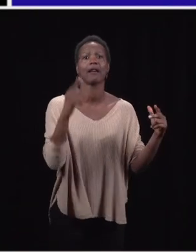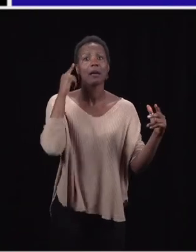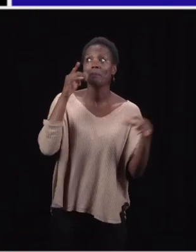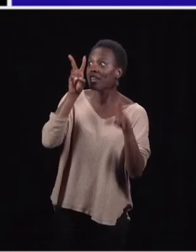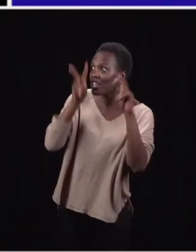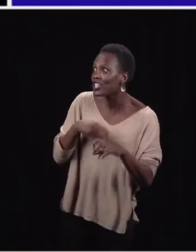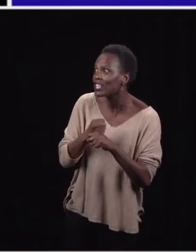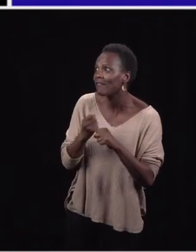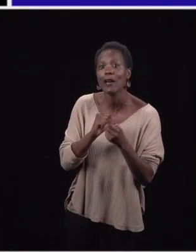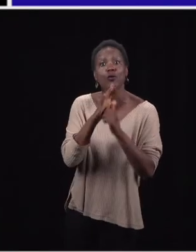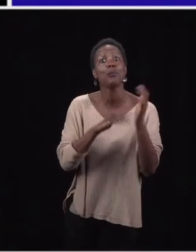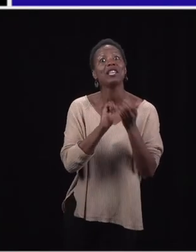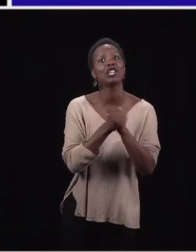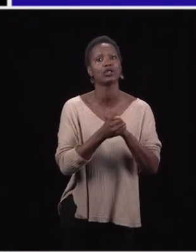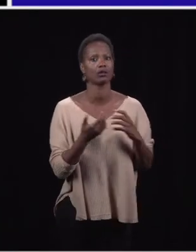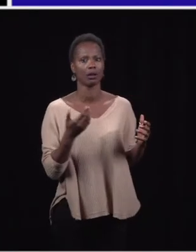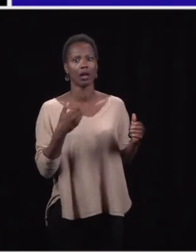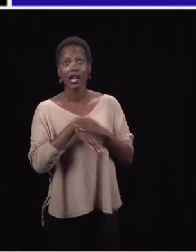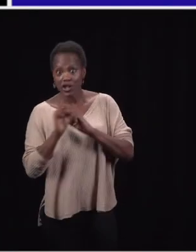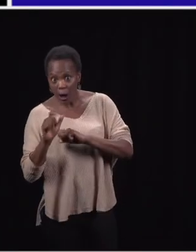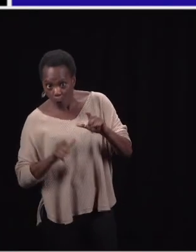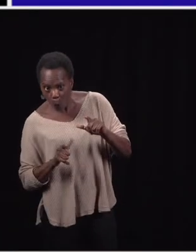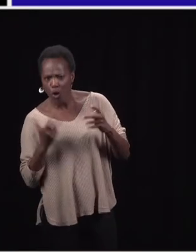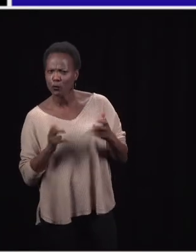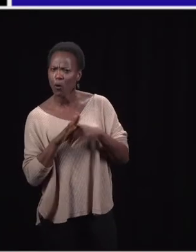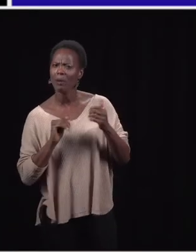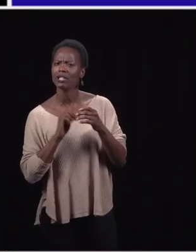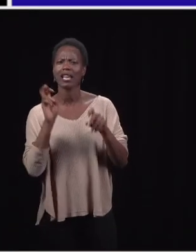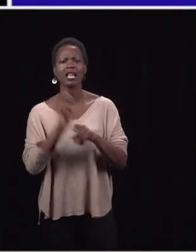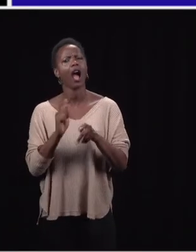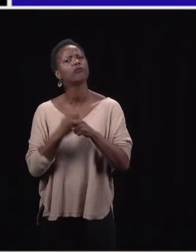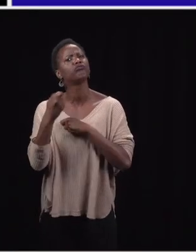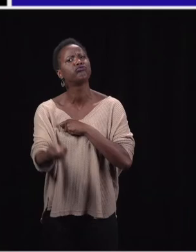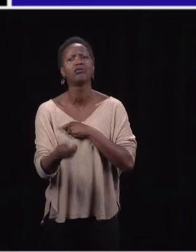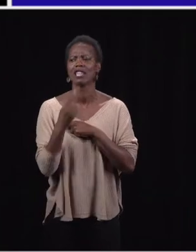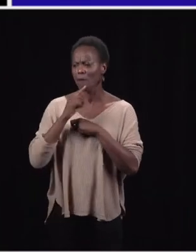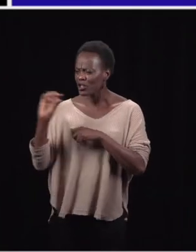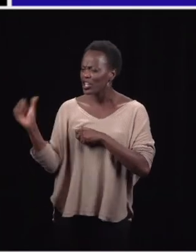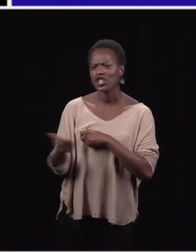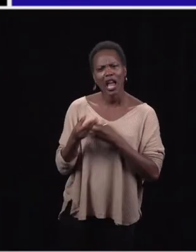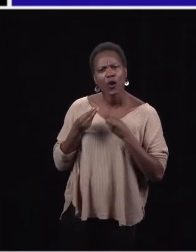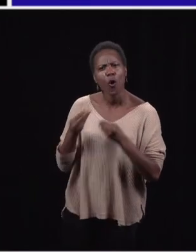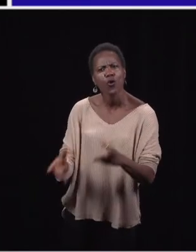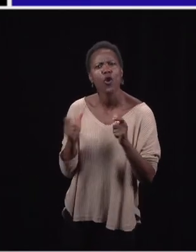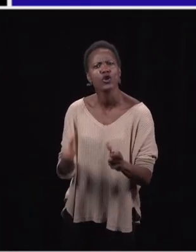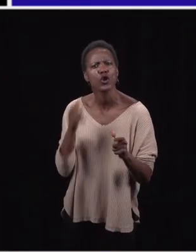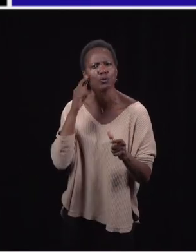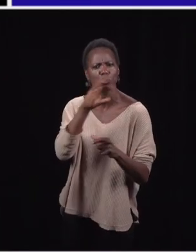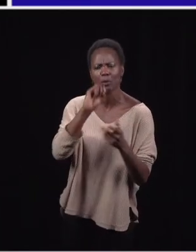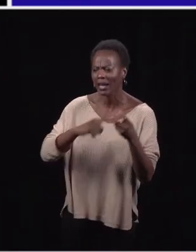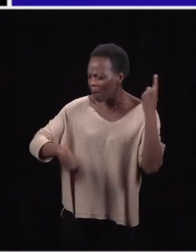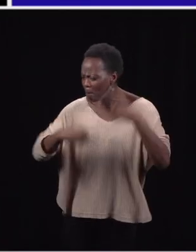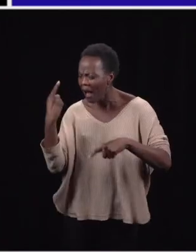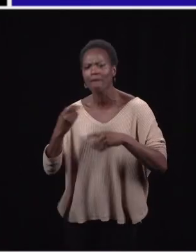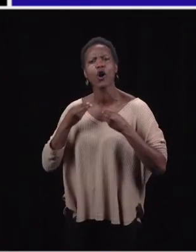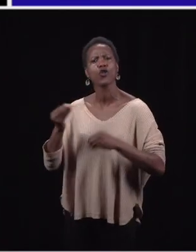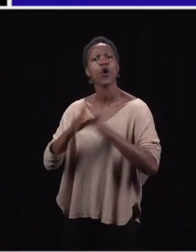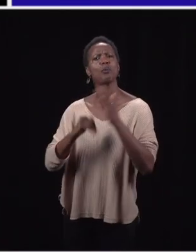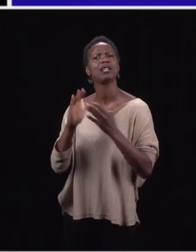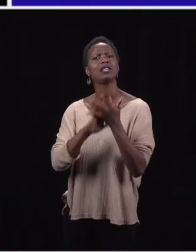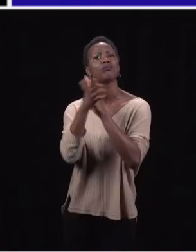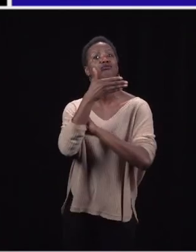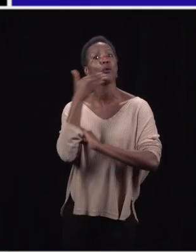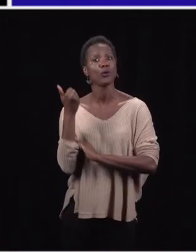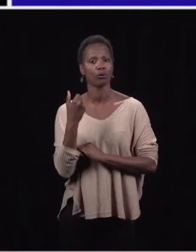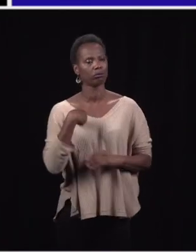chez Orange nous voulons féminiser ces métiers donner la place à chacune d'entre vous pour faire du numérique votre tremplin professionnel nous avons besoin